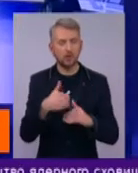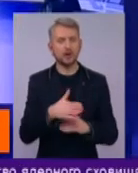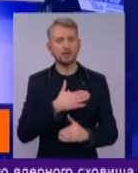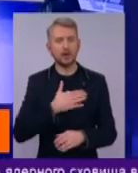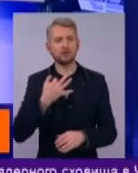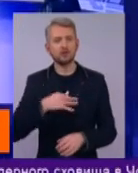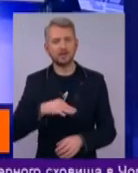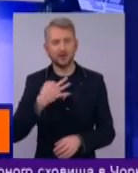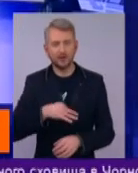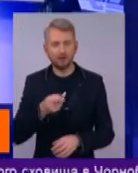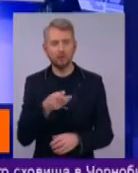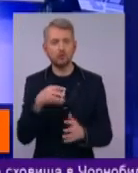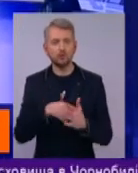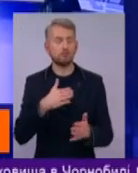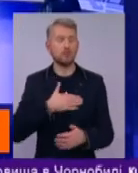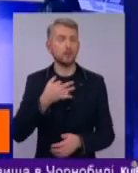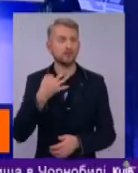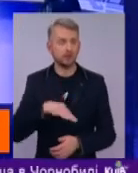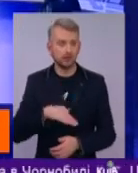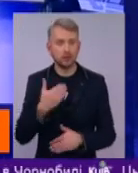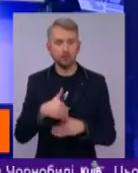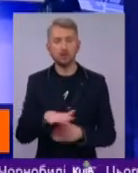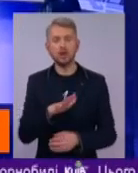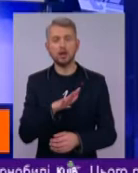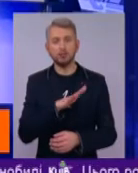сыновья, в том числе и мой сын, уже был